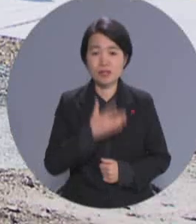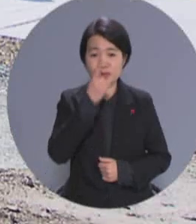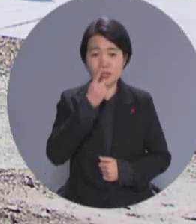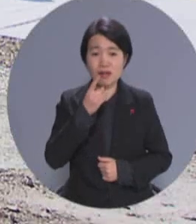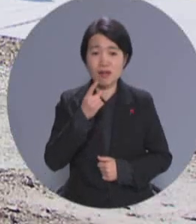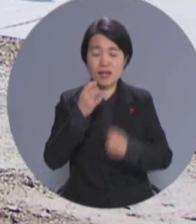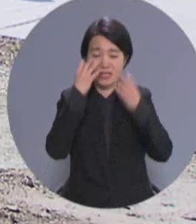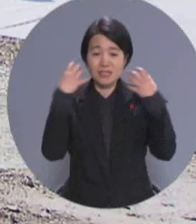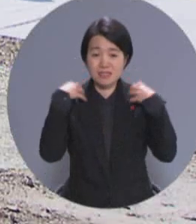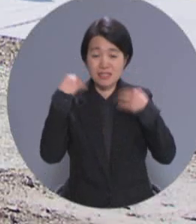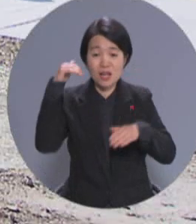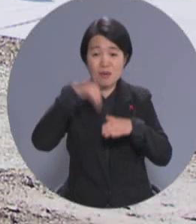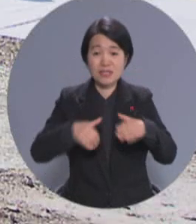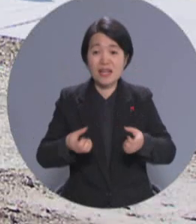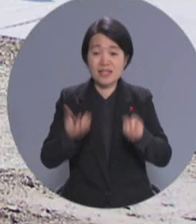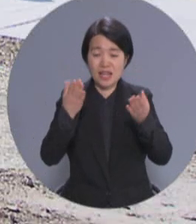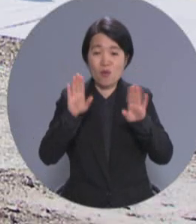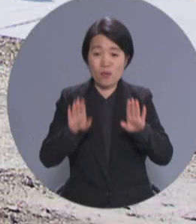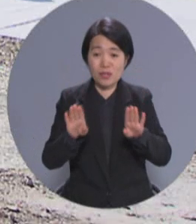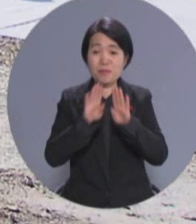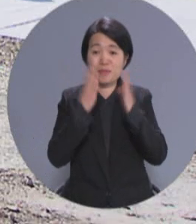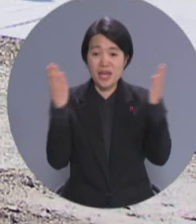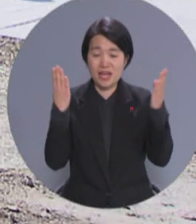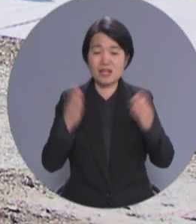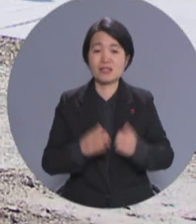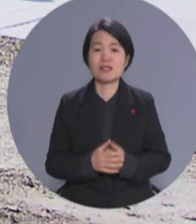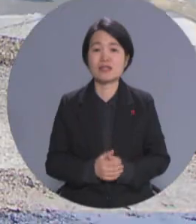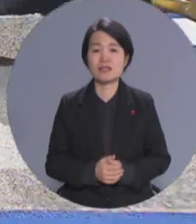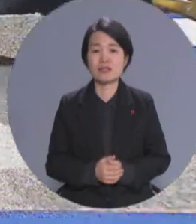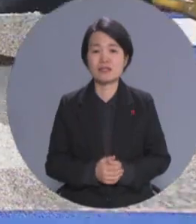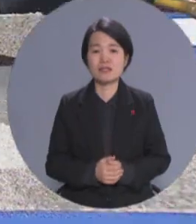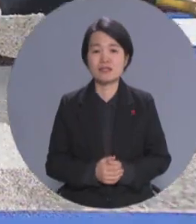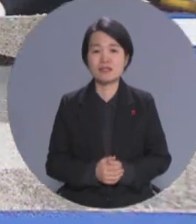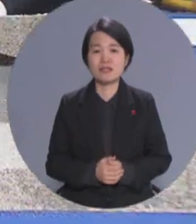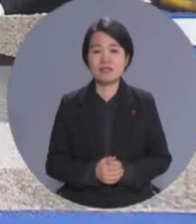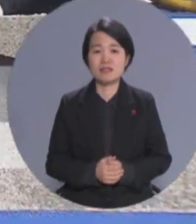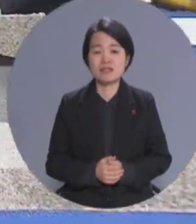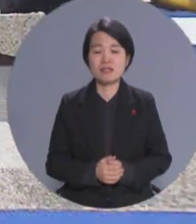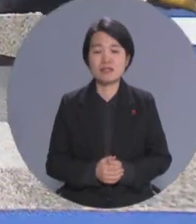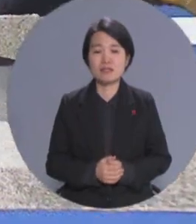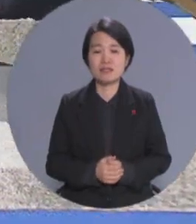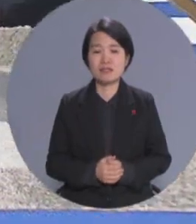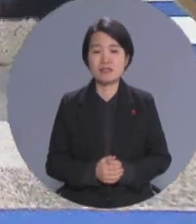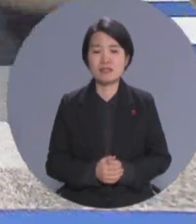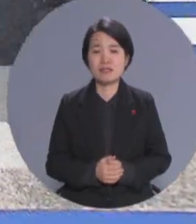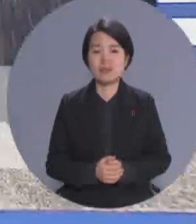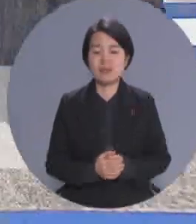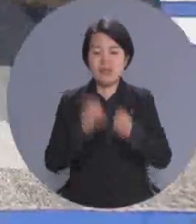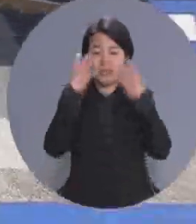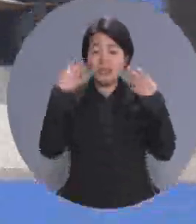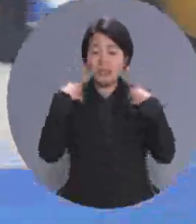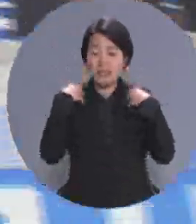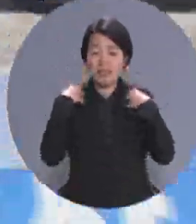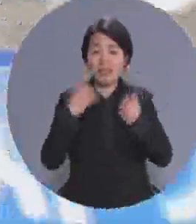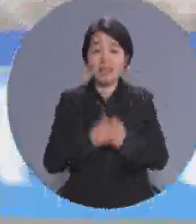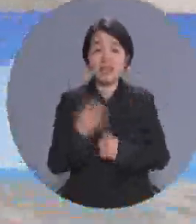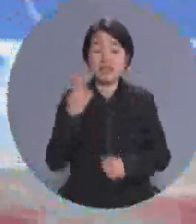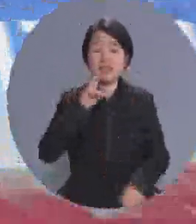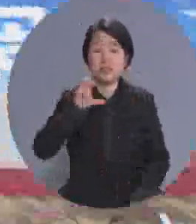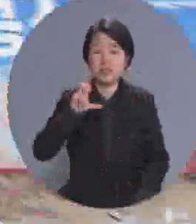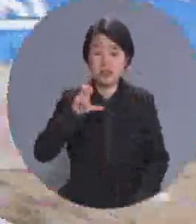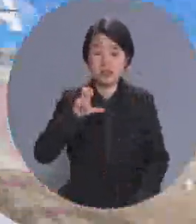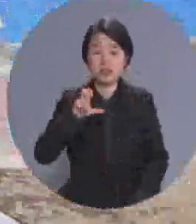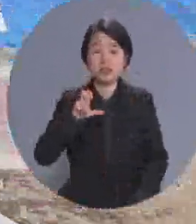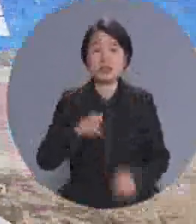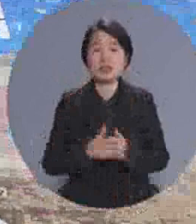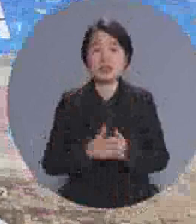순천시 신청사 기공식이 오늘 장천동 신청사 부지에서 열렸습니다. 신청사는 오는